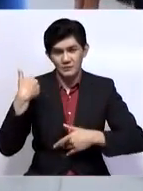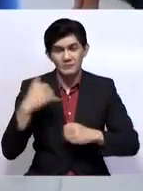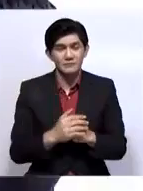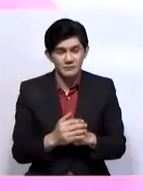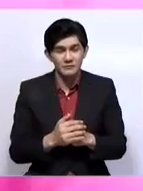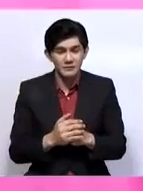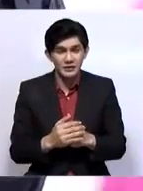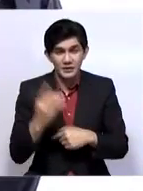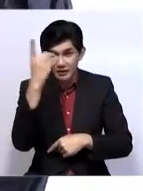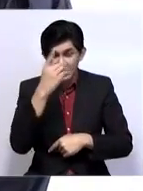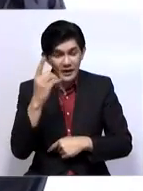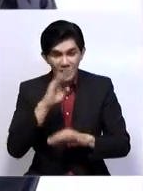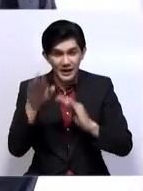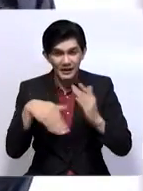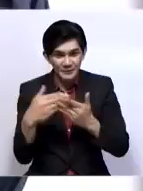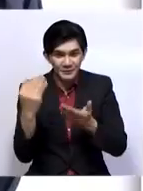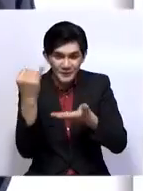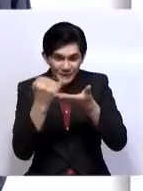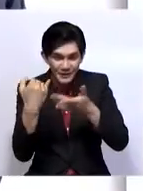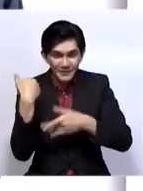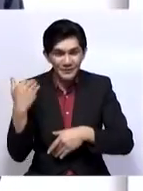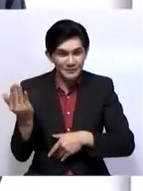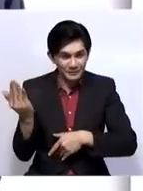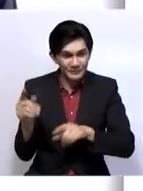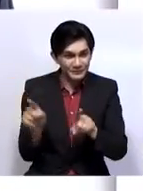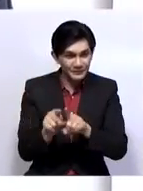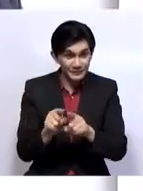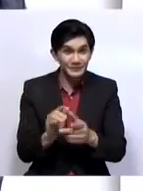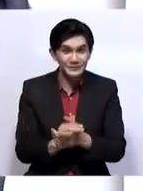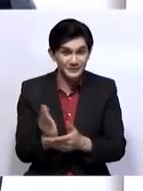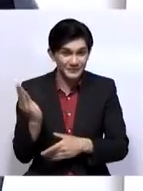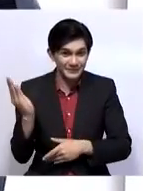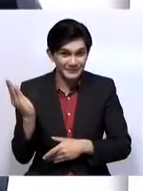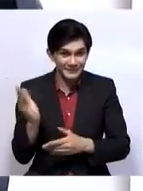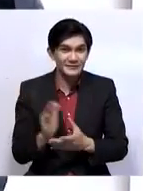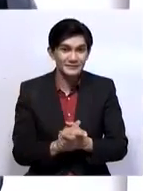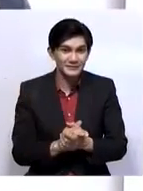คุณพี่หมื่นนะครับรวมถึงอีพินอีแย้มก็มาด้วย เมื่อกี้เห็นโอ้โห นี่ไงครับ